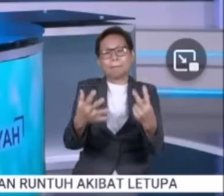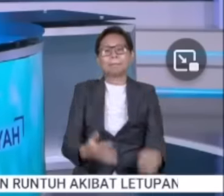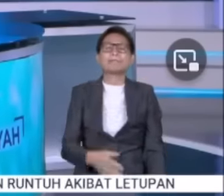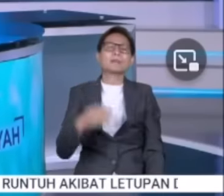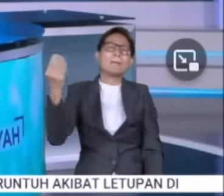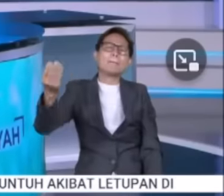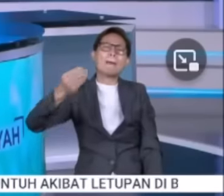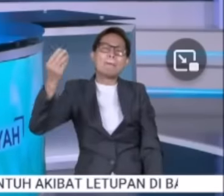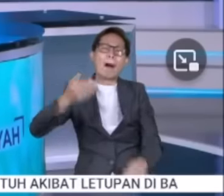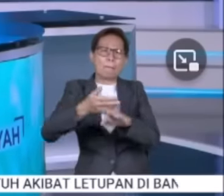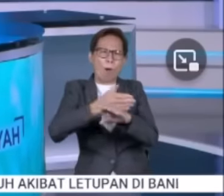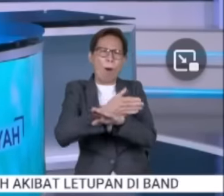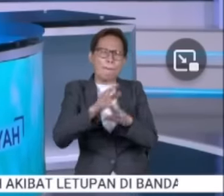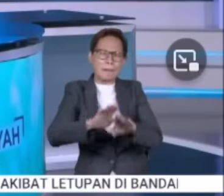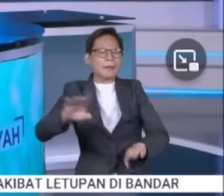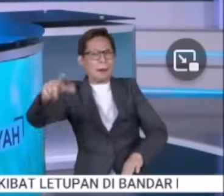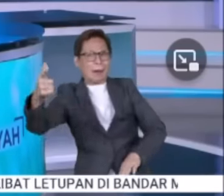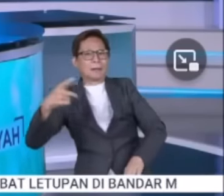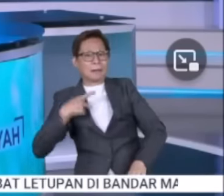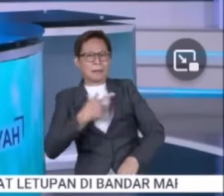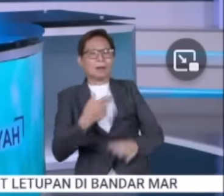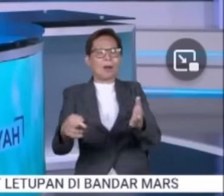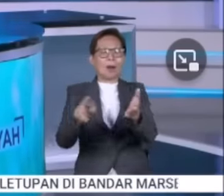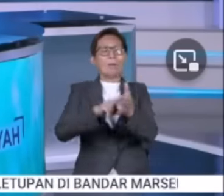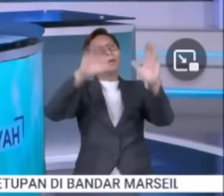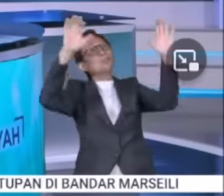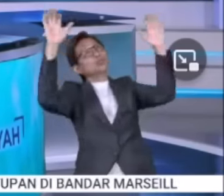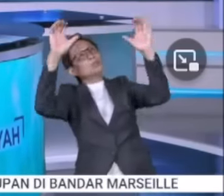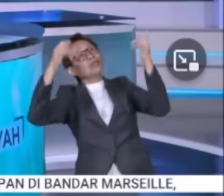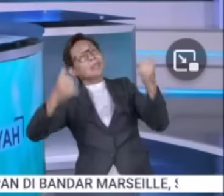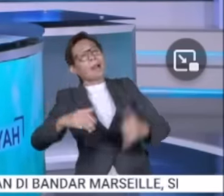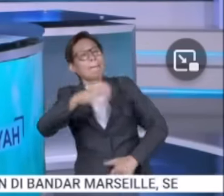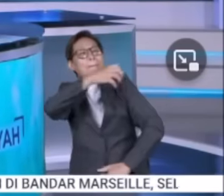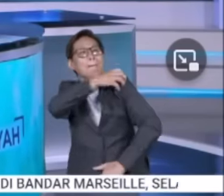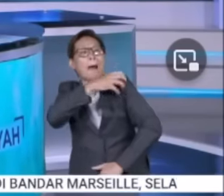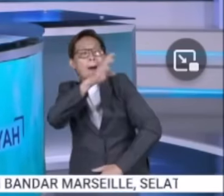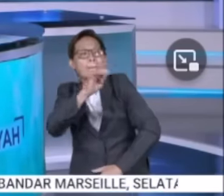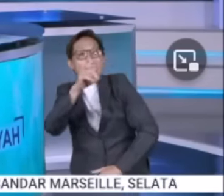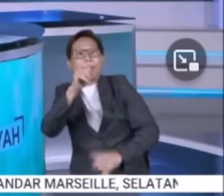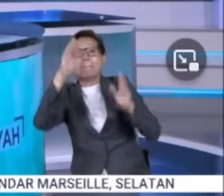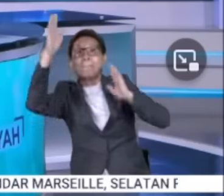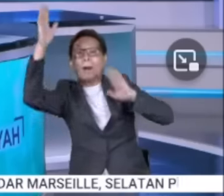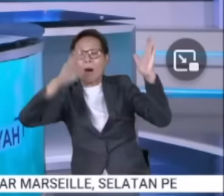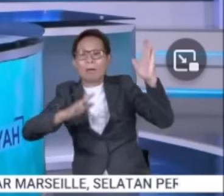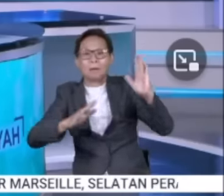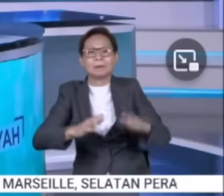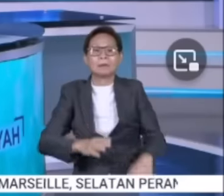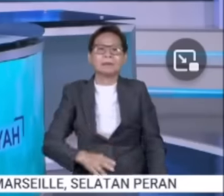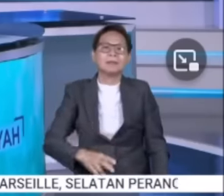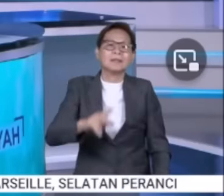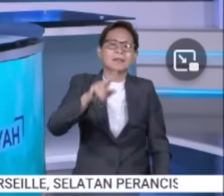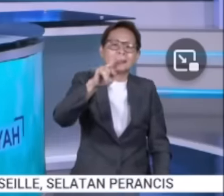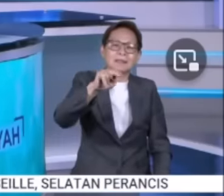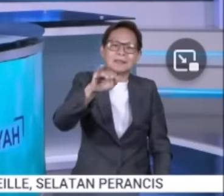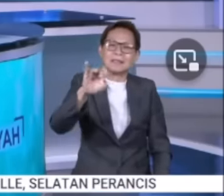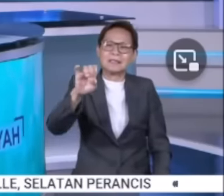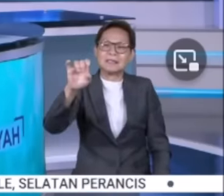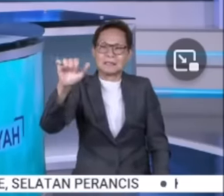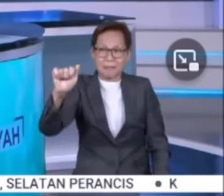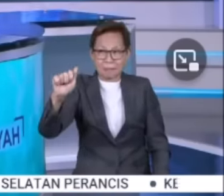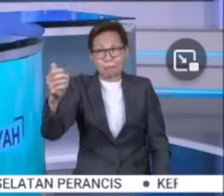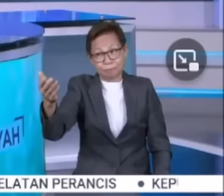Seperti biasa, sebelum ke berita lain, kita dapatkan laporan cuaca semasa bersama pegawai Met Malaysia, Khairatun Nisa Syamsuddin.